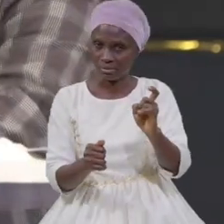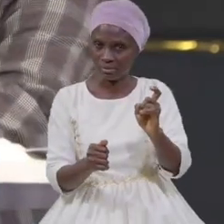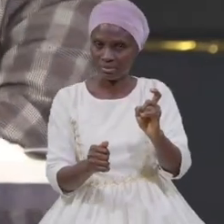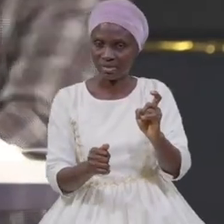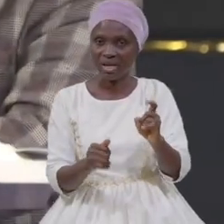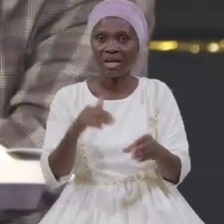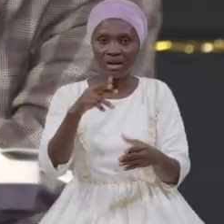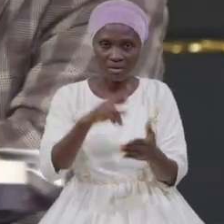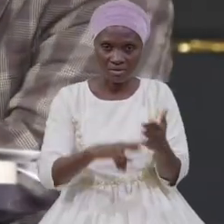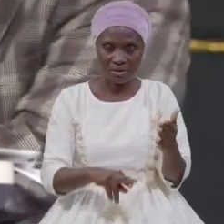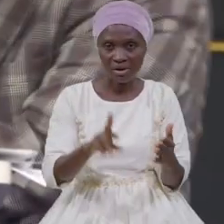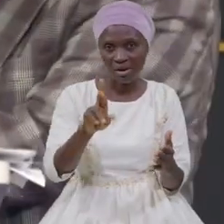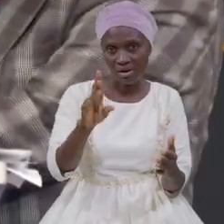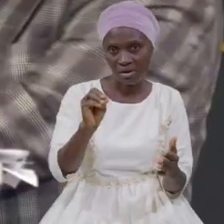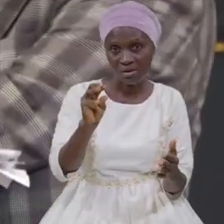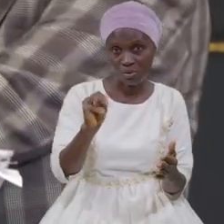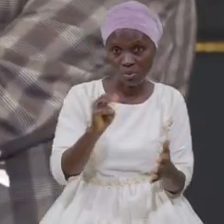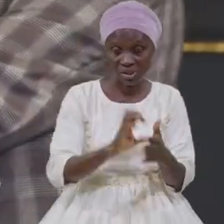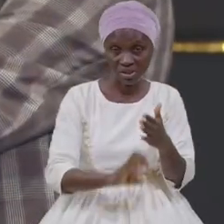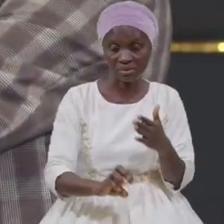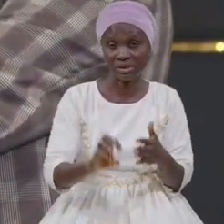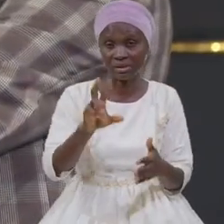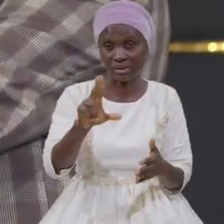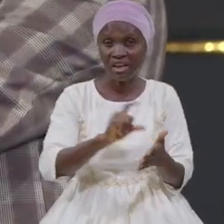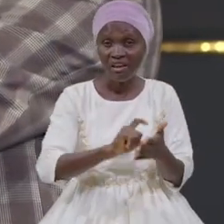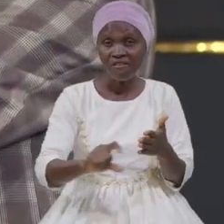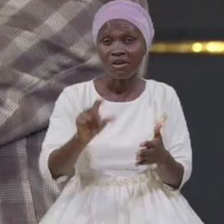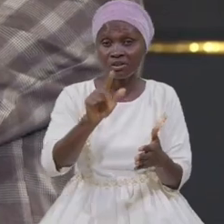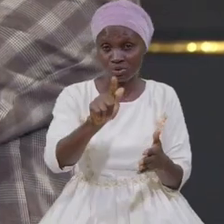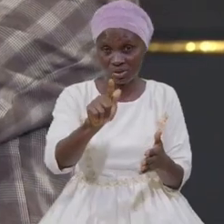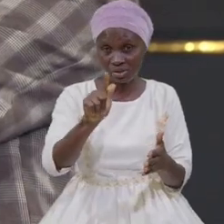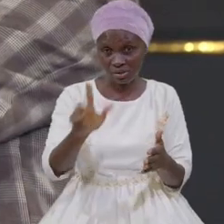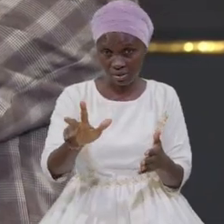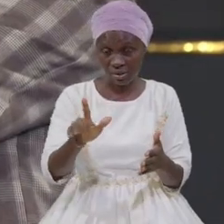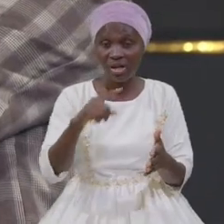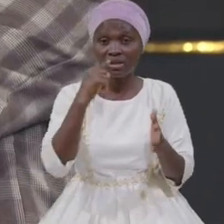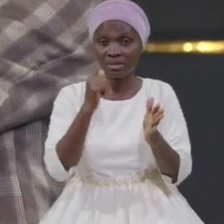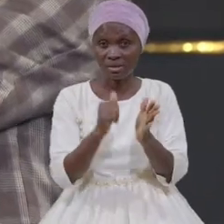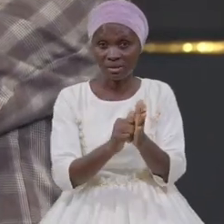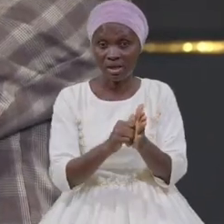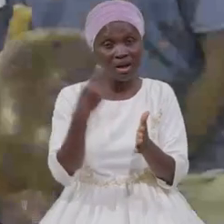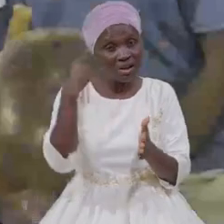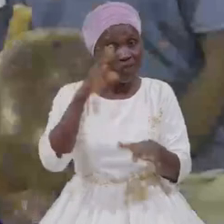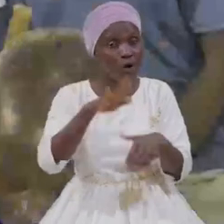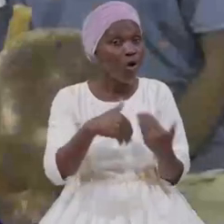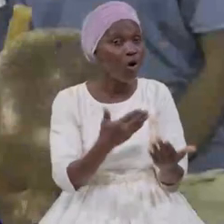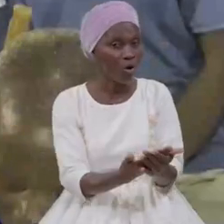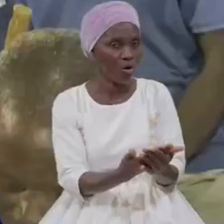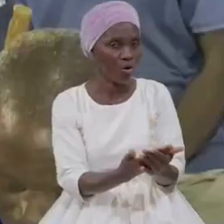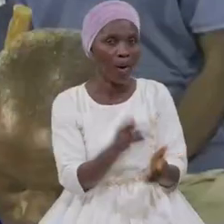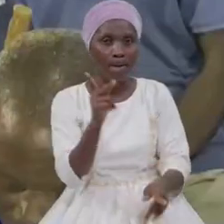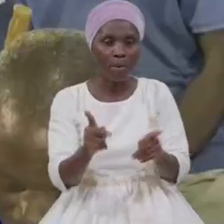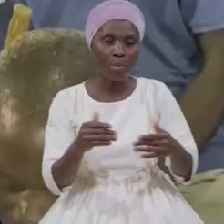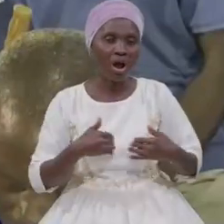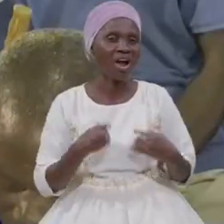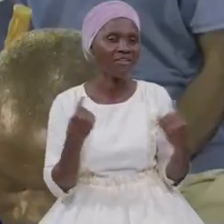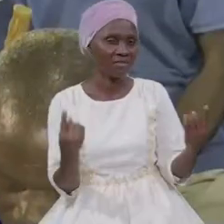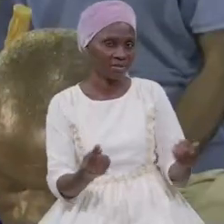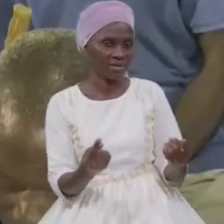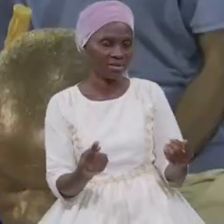en Romains 3, 23. La Bible dit, car tous ont péché, les